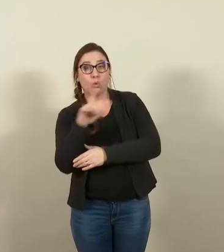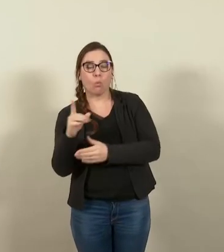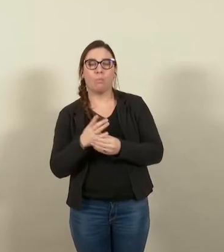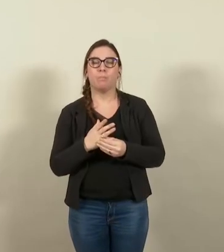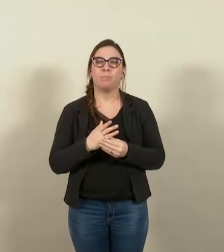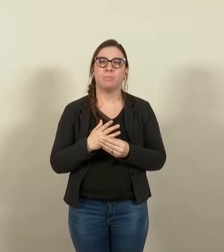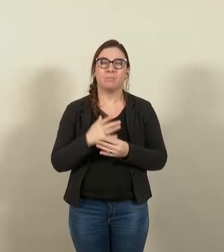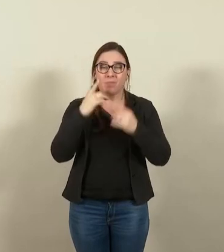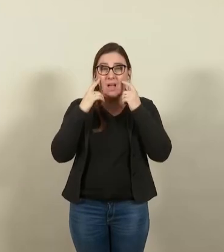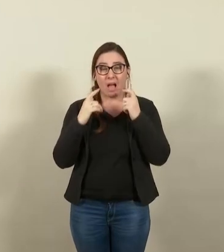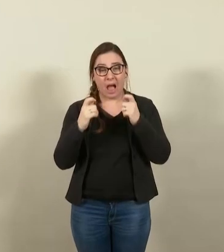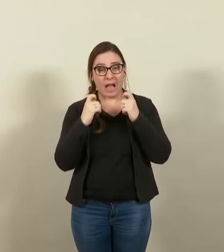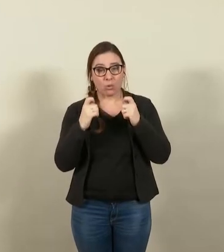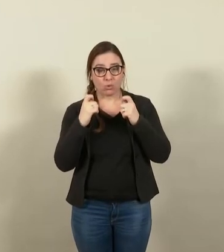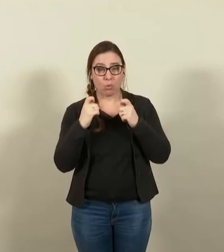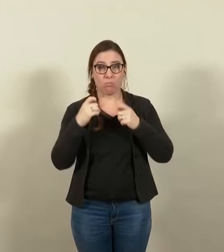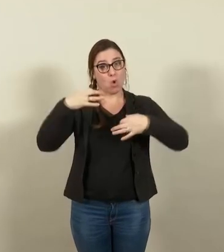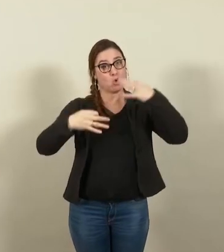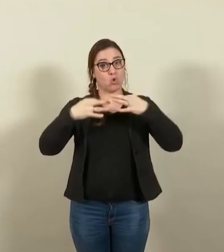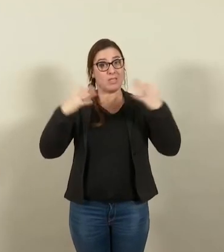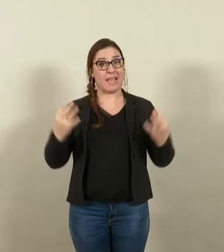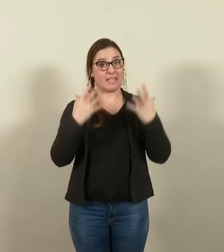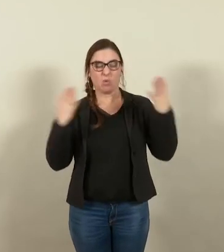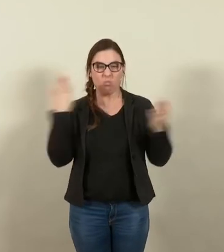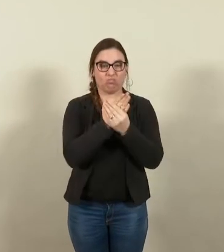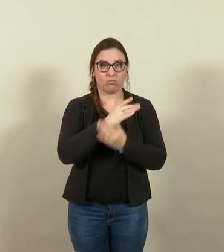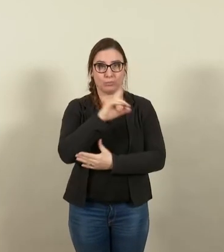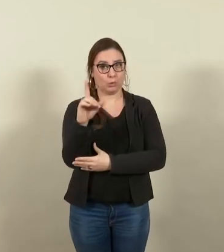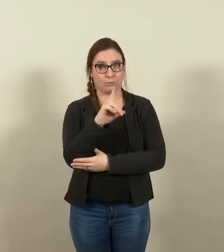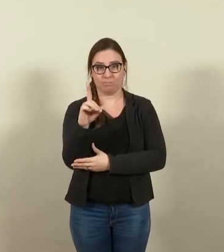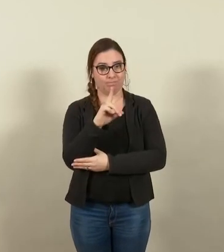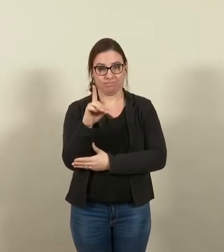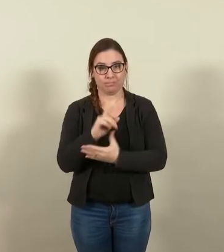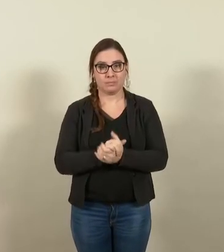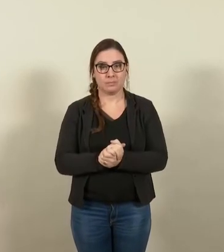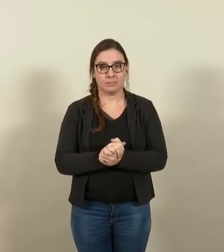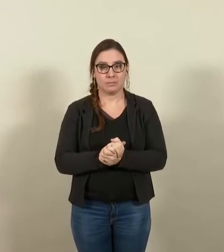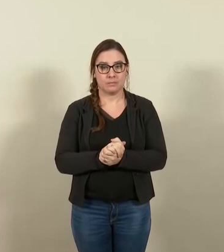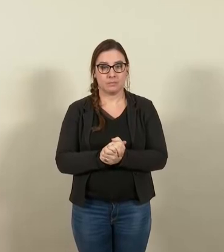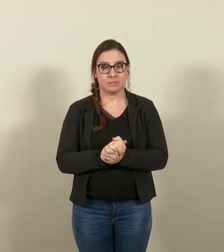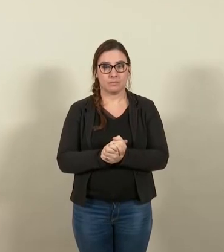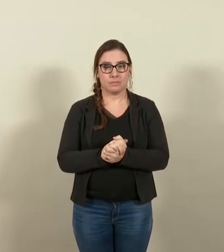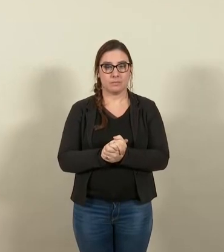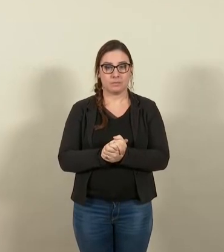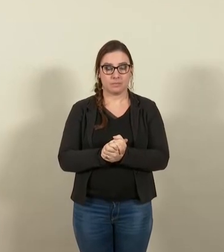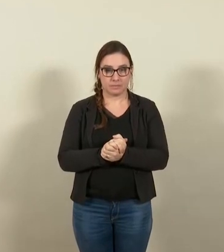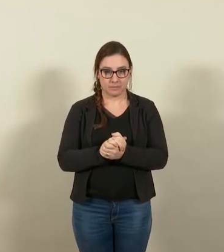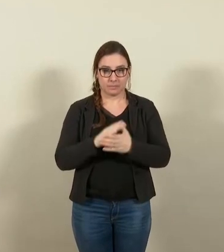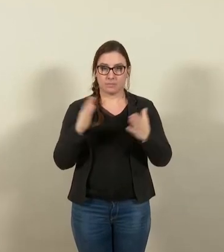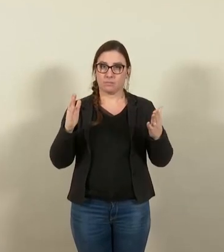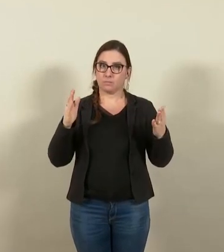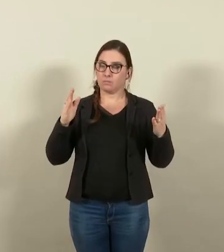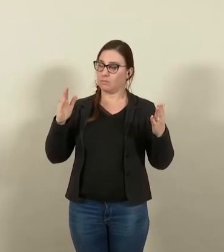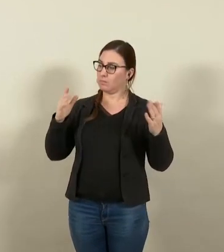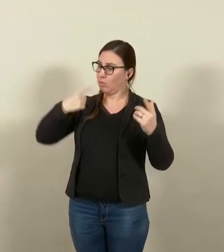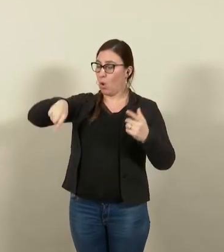attention pas de justice d'exception on peut pas on on ne peut pas s'improviser